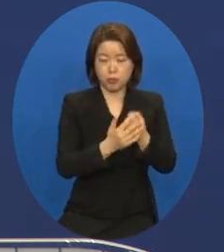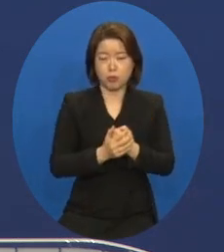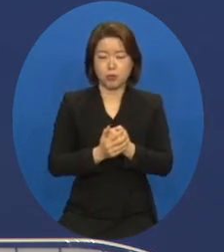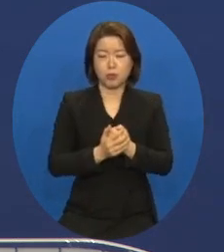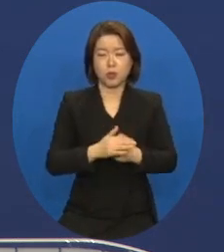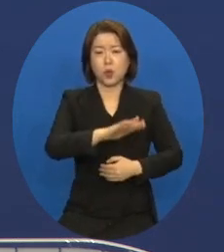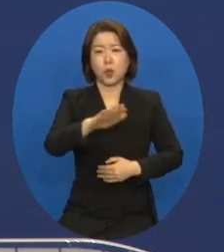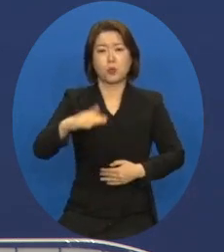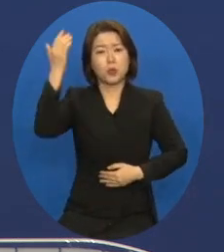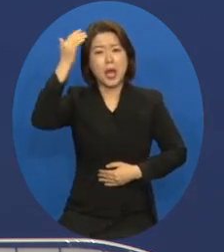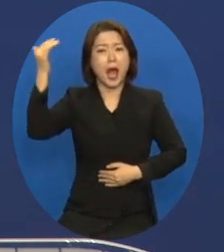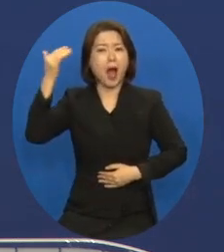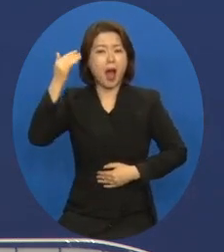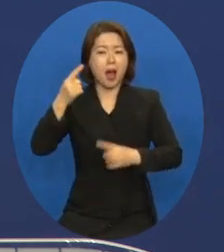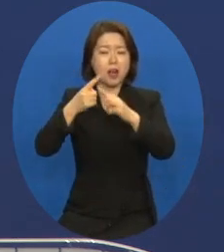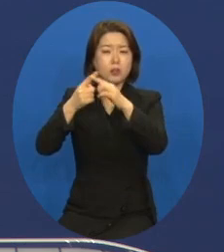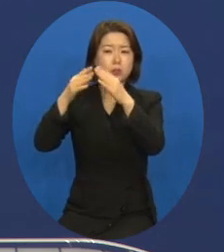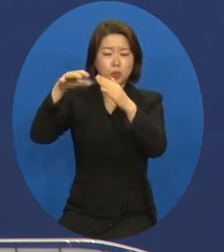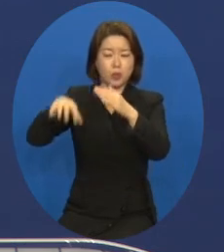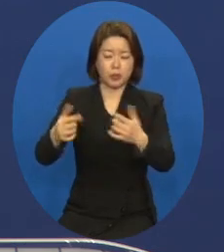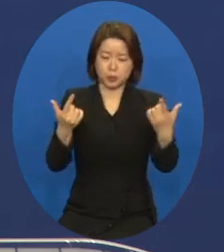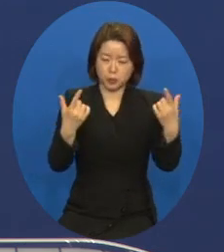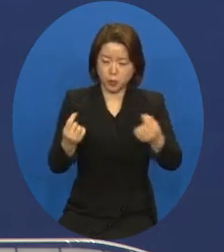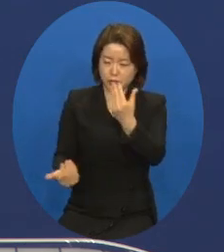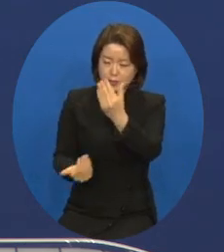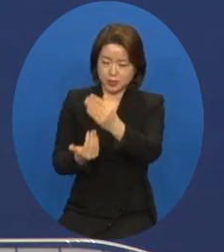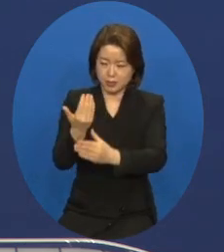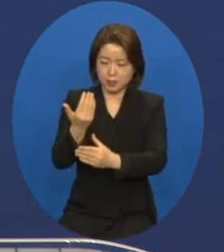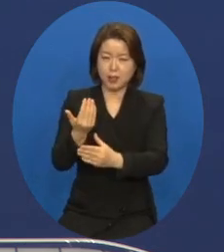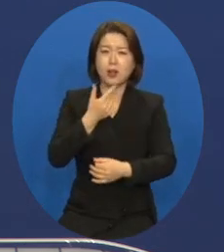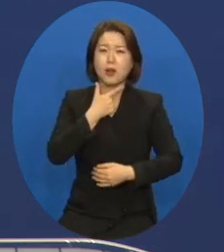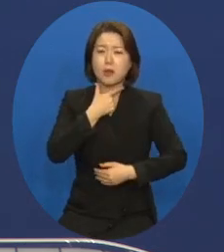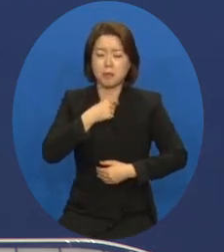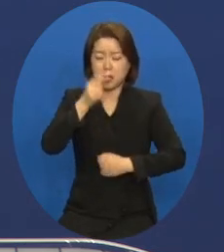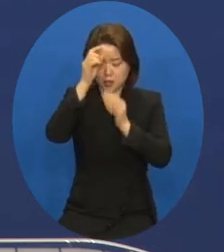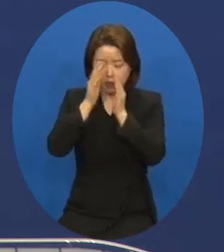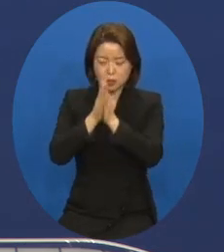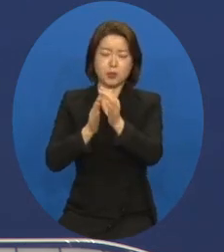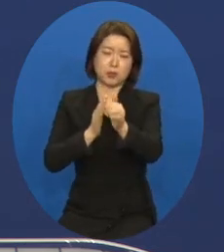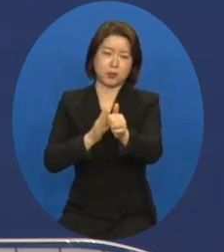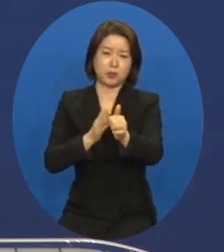한국 교회의 도 일어나게 되기를 기도 하자는 것입니다